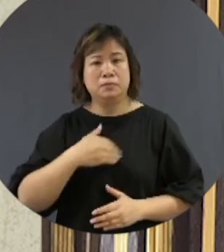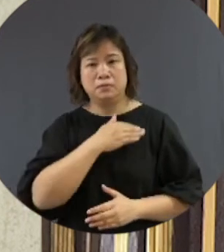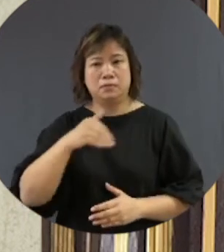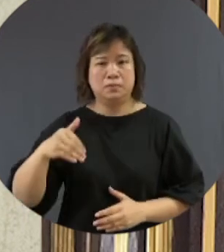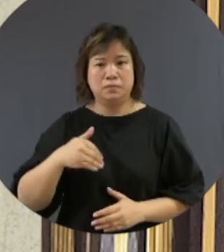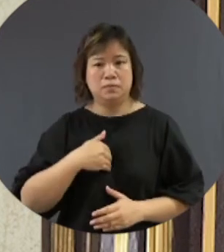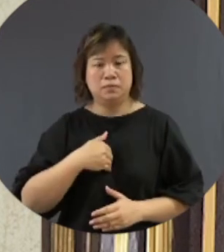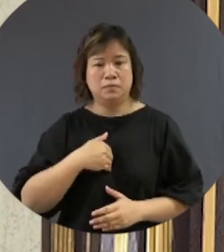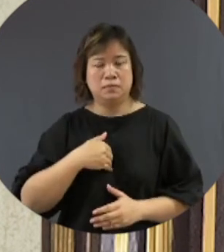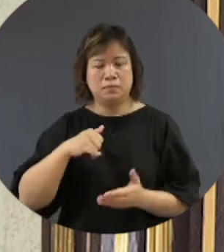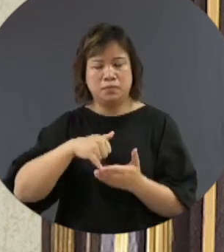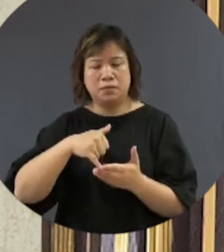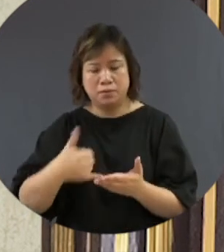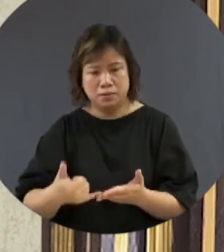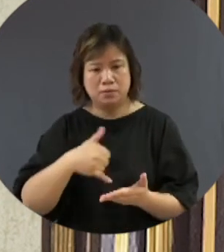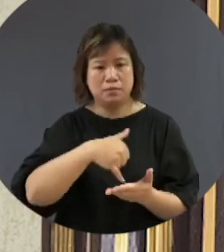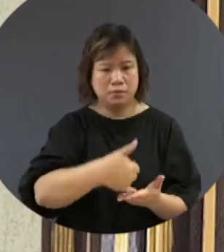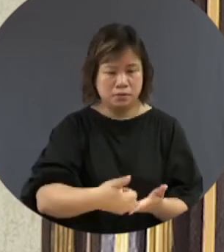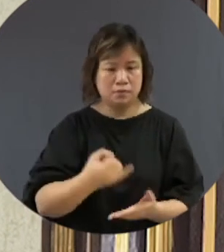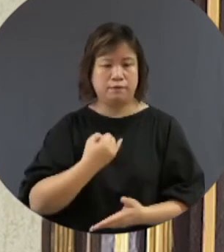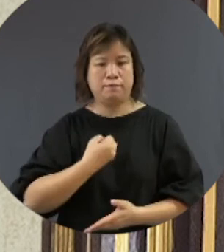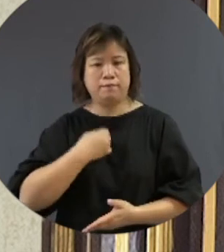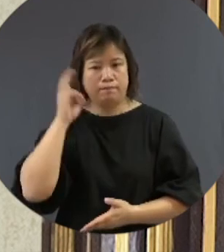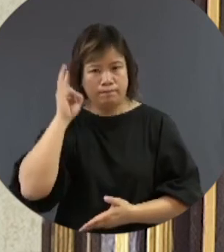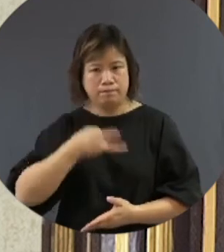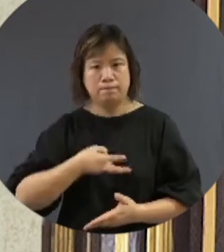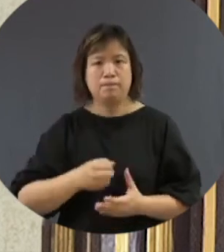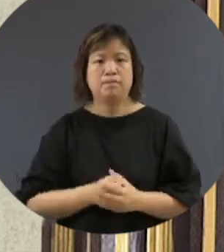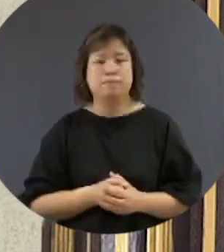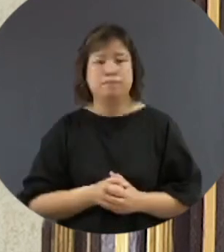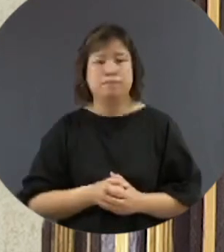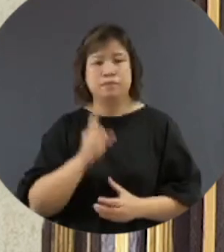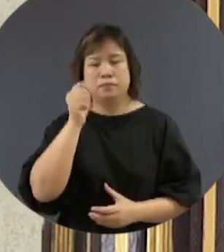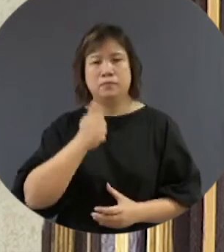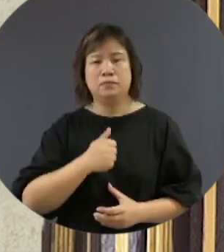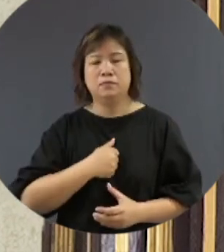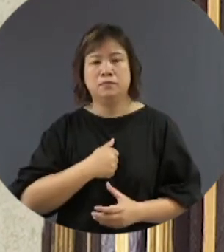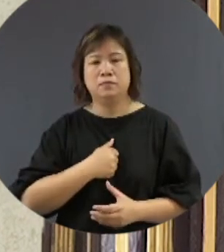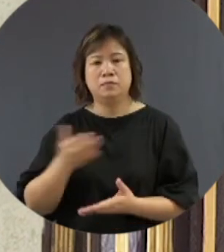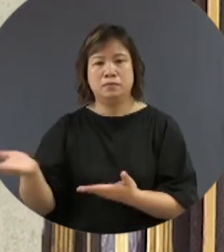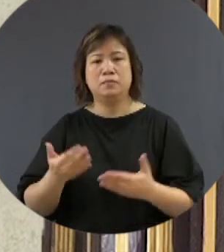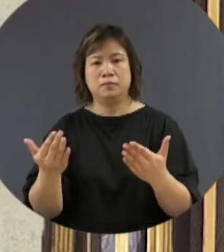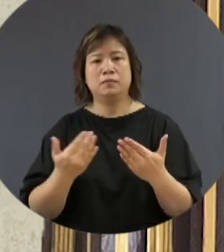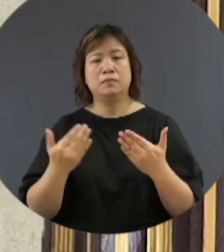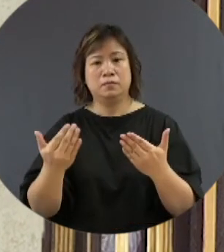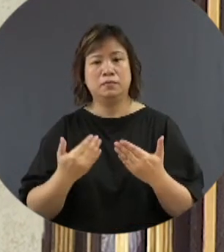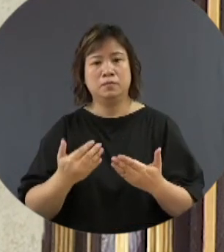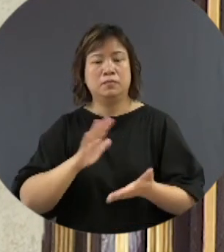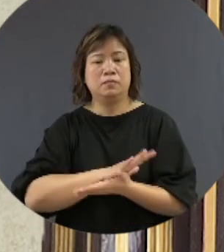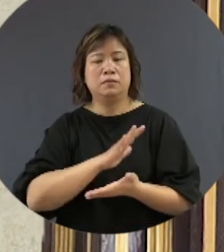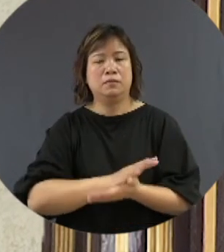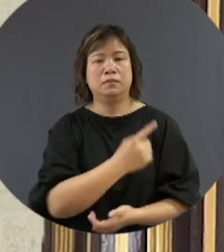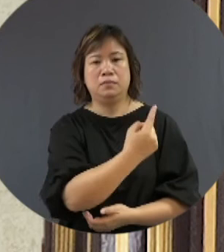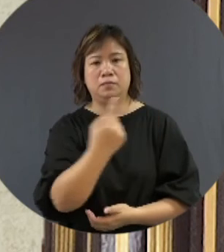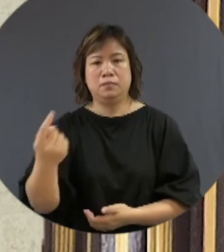时跌倒犯罪。 主，请帮助我们体会每